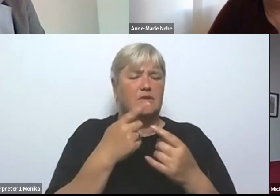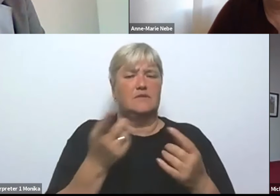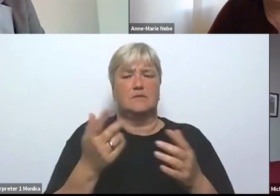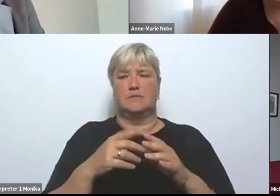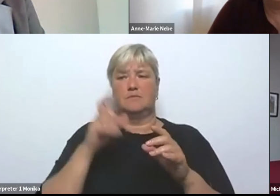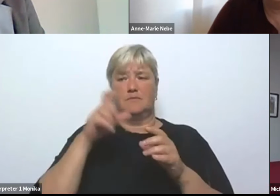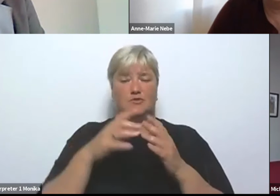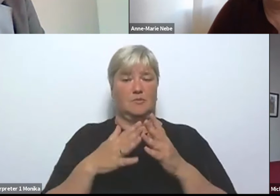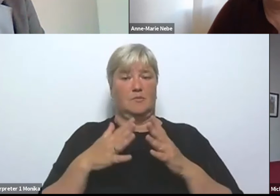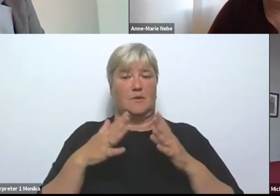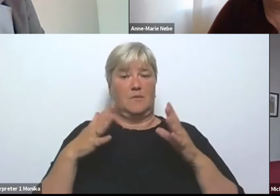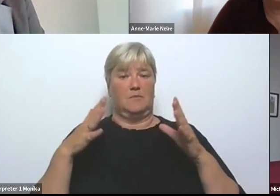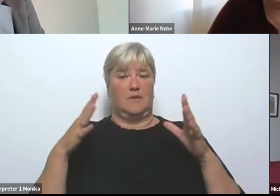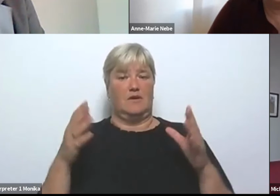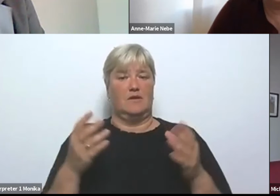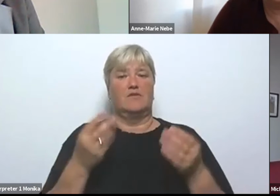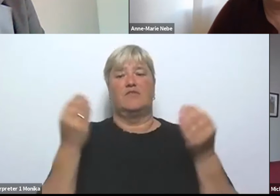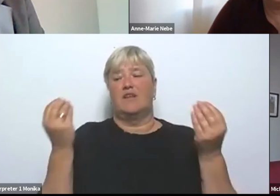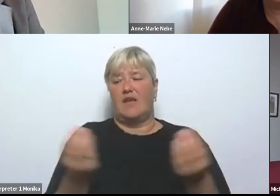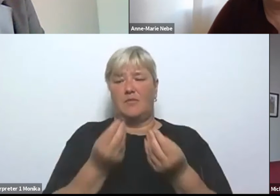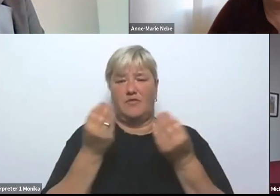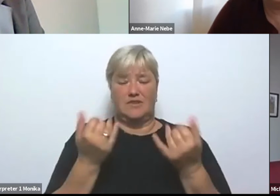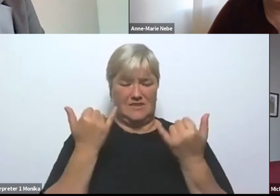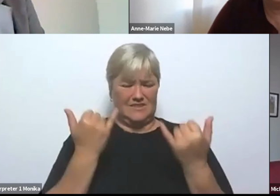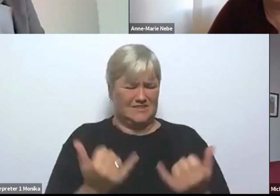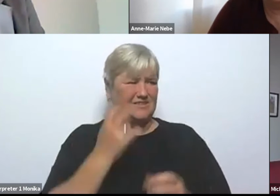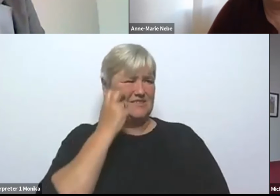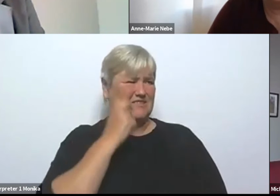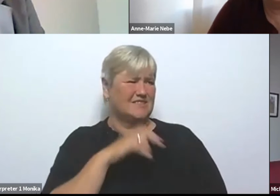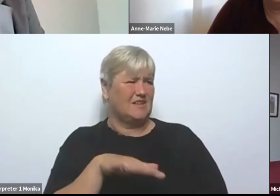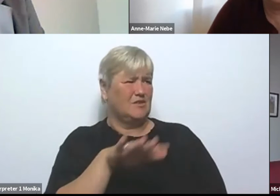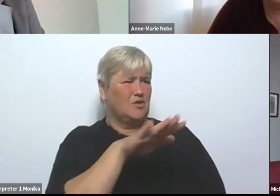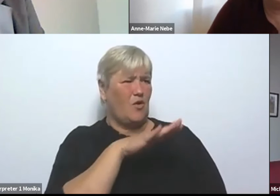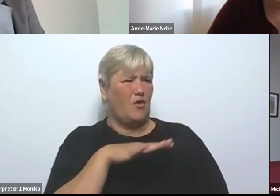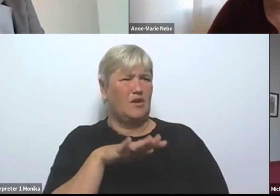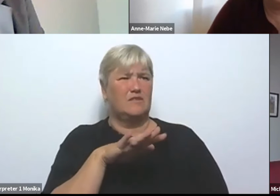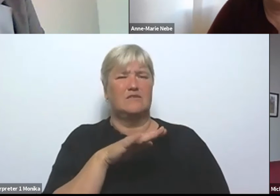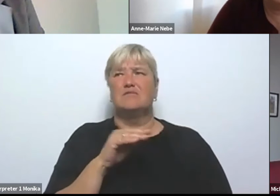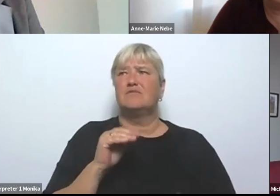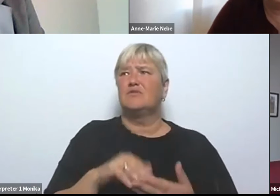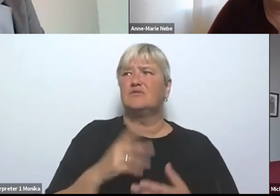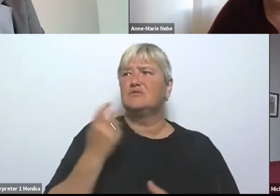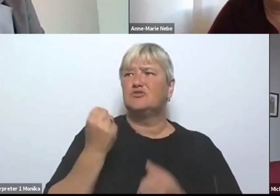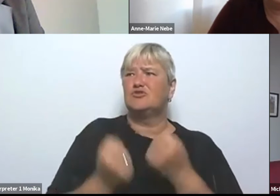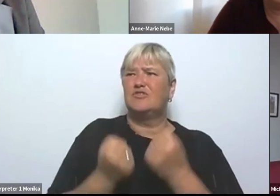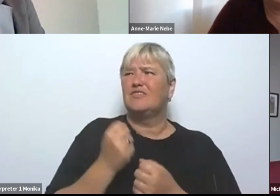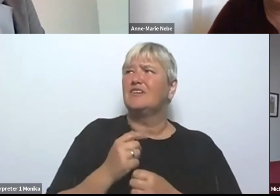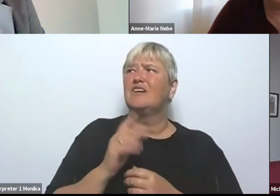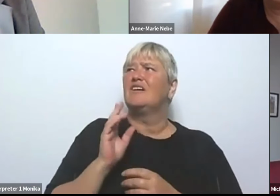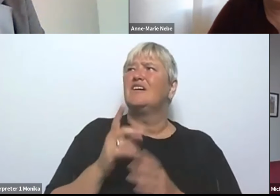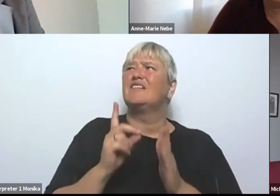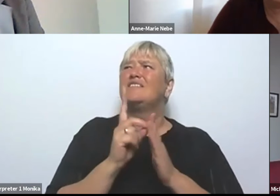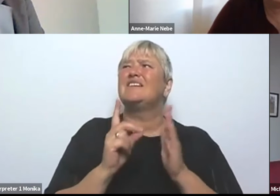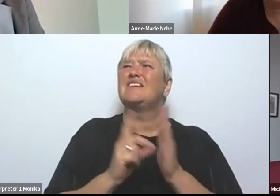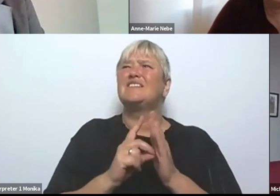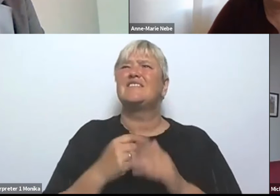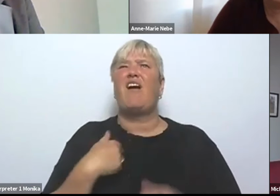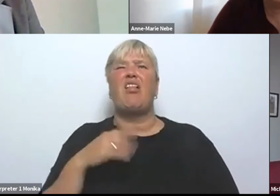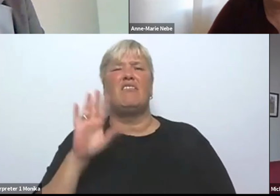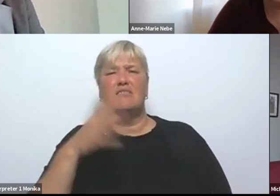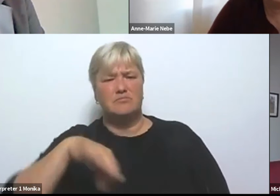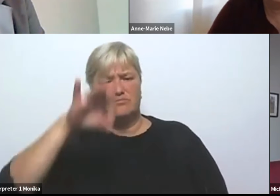Und vielleicht empfinden die aktuellen Senioren das auch nicht allzu schwierig, wenn sie noch nicht ganz so digital im Alter unterwegs sein können, weil sie